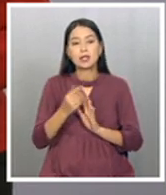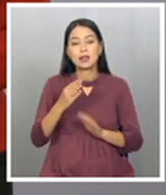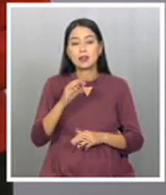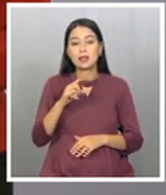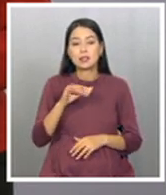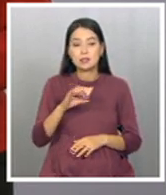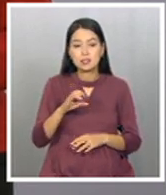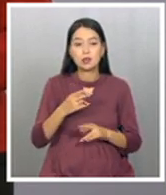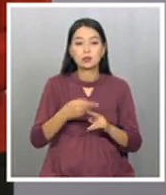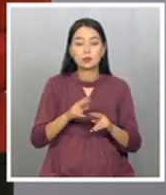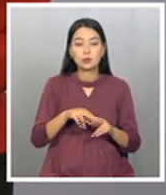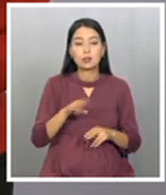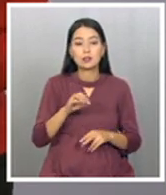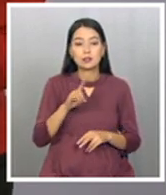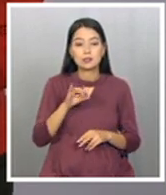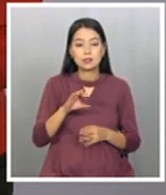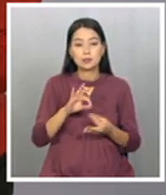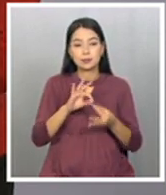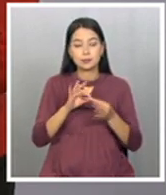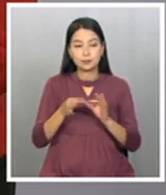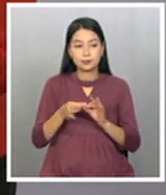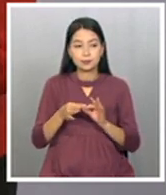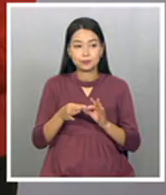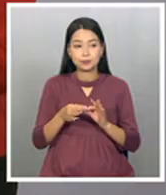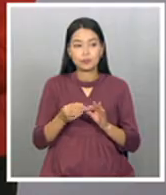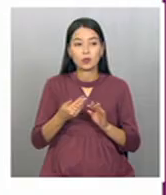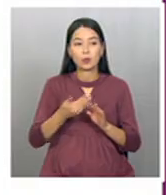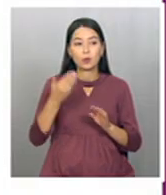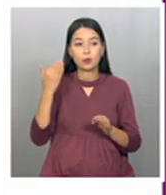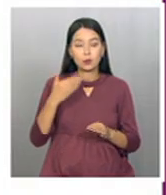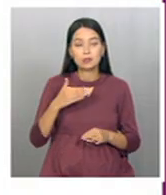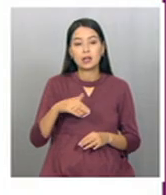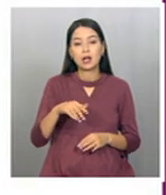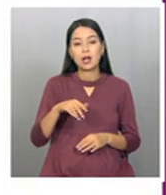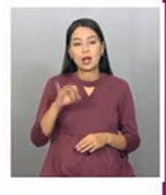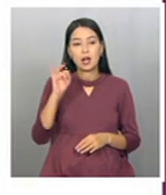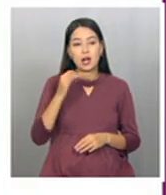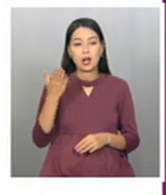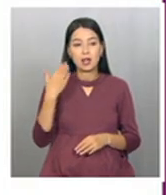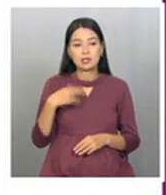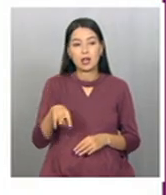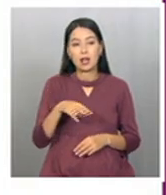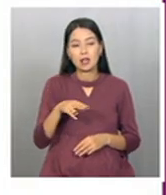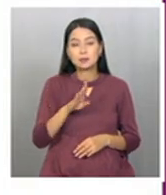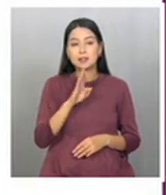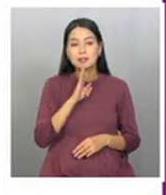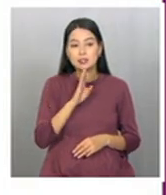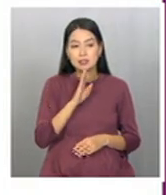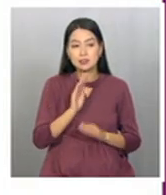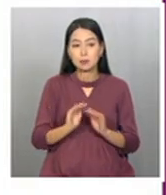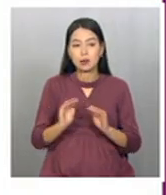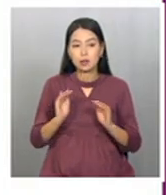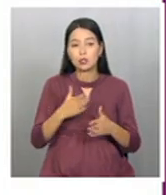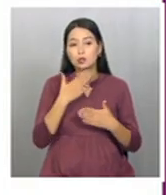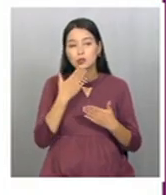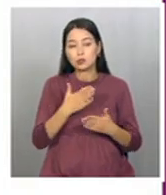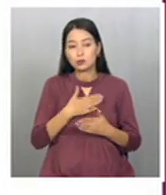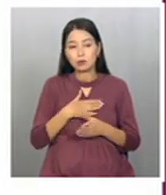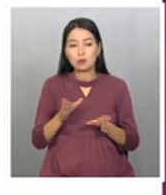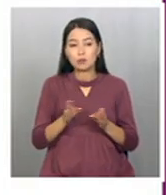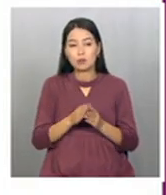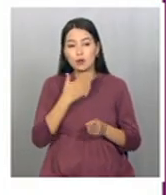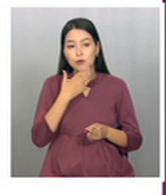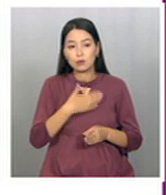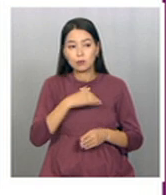сол тезиске пікір білдіру керек. Өткен ғасыр әдебиеттерінде қыз баланың сүйгеніне қосыла алмай, қалың малға